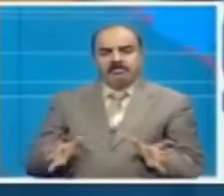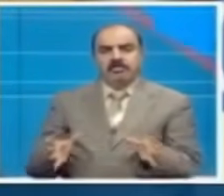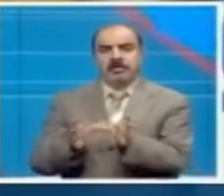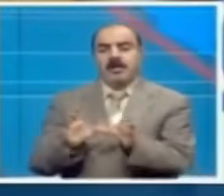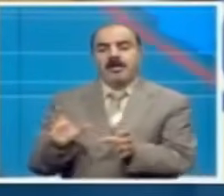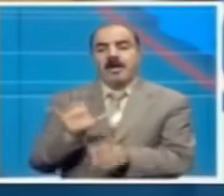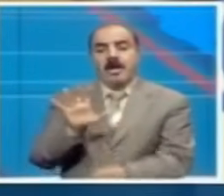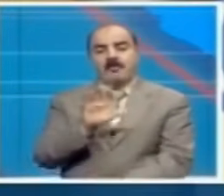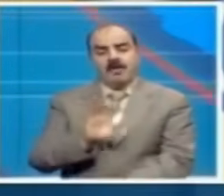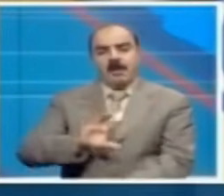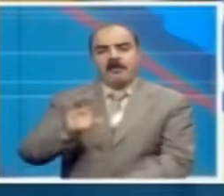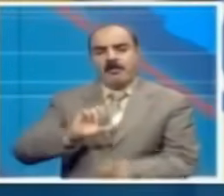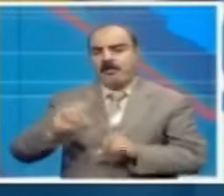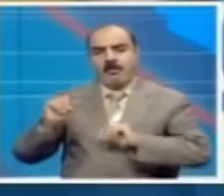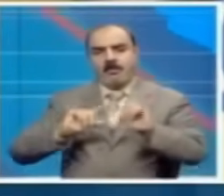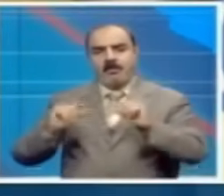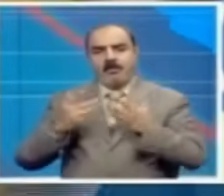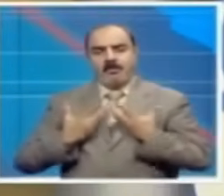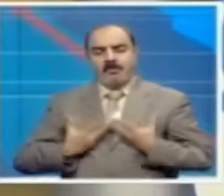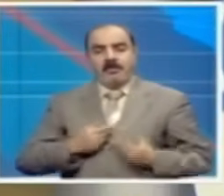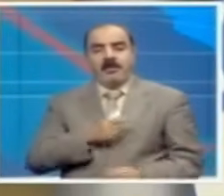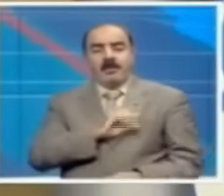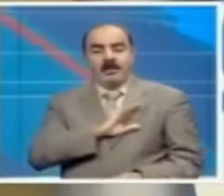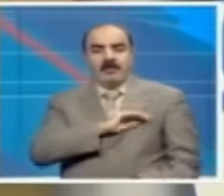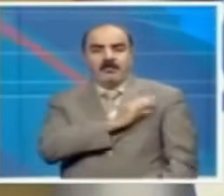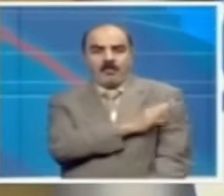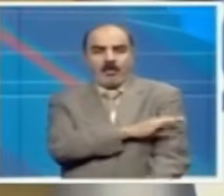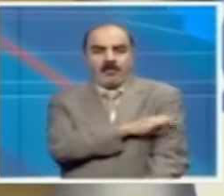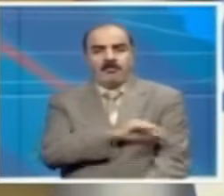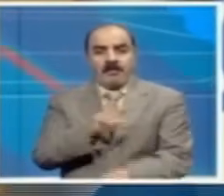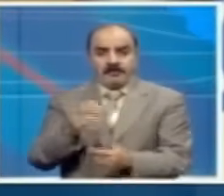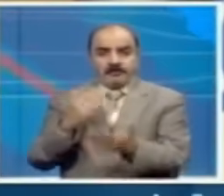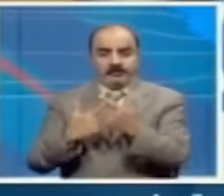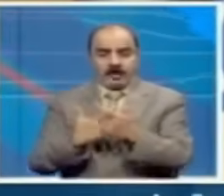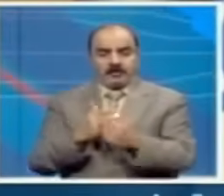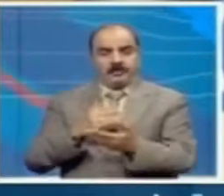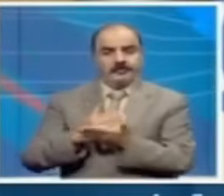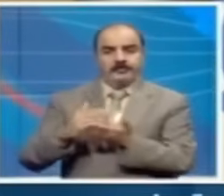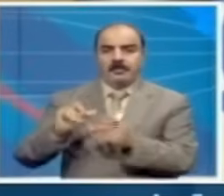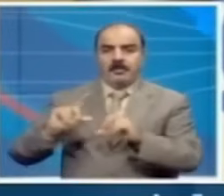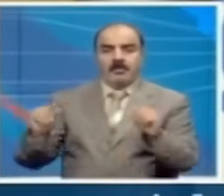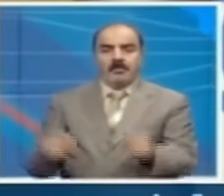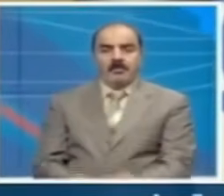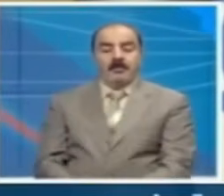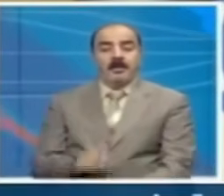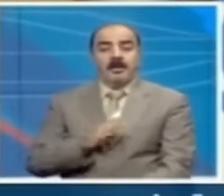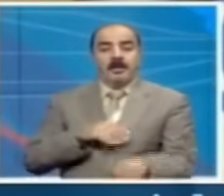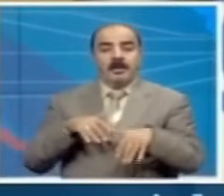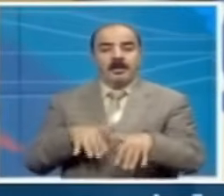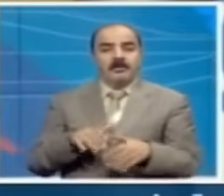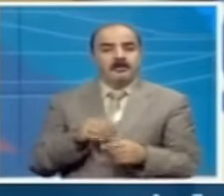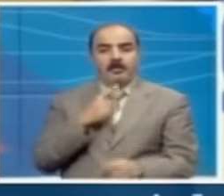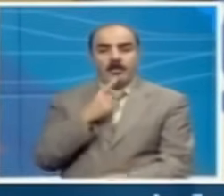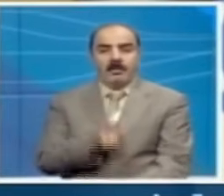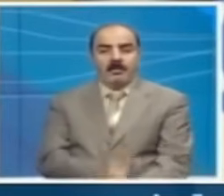من ألويته القتالية وبعض جنود الاحتياط الذين تم استدعاؤهم للحرب في غزة. وقال المتحدث باسم جيش